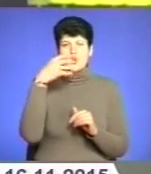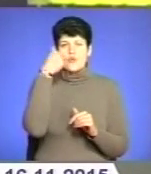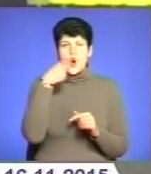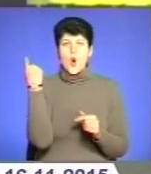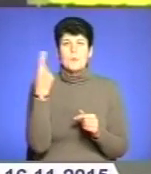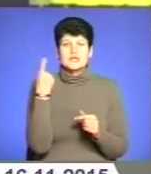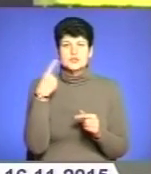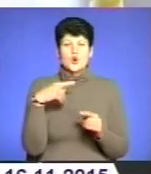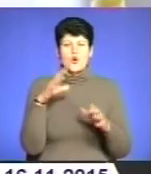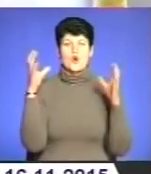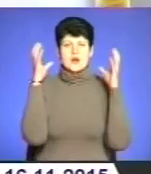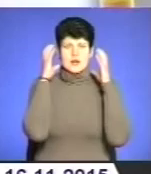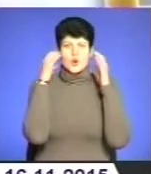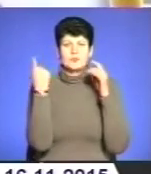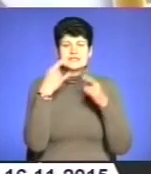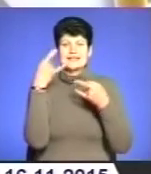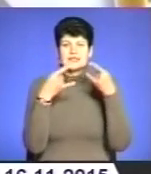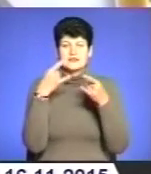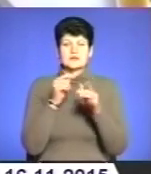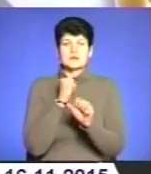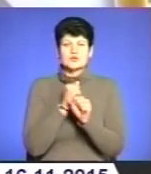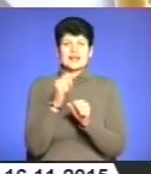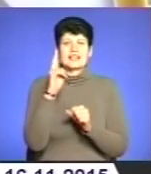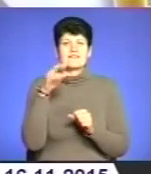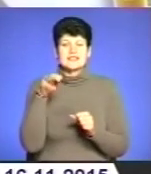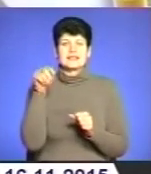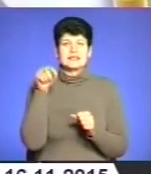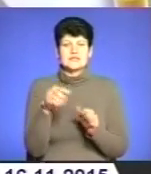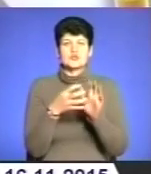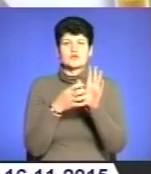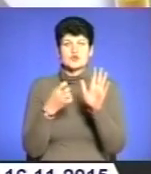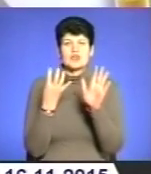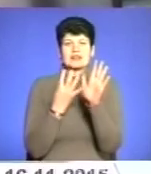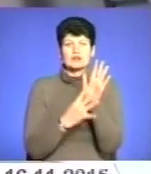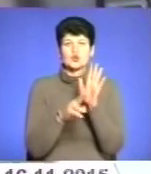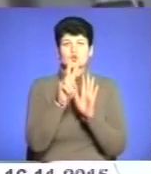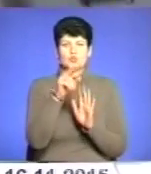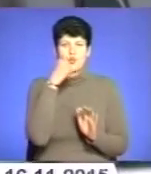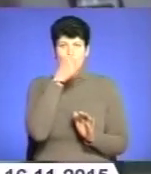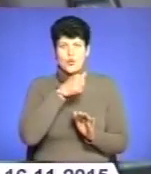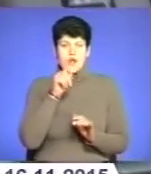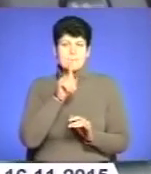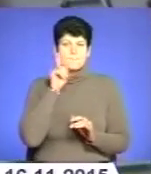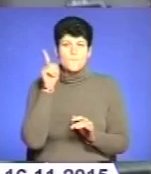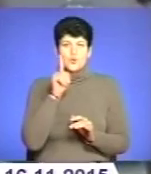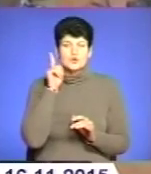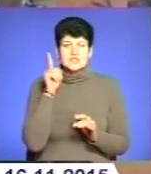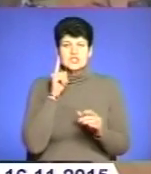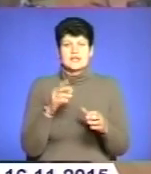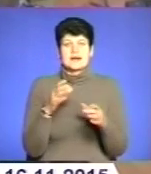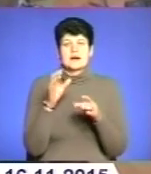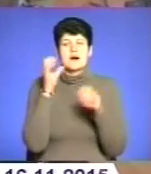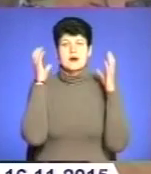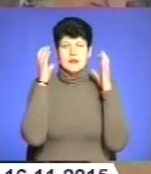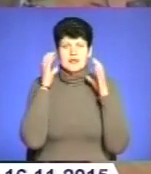радіо. Обласне телебачення діє з квітня 1992 року, а молодіжна радіостанція «ЛАД» – з